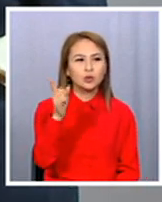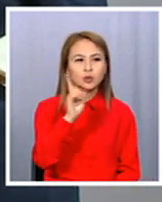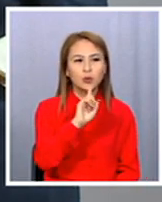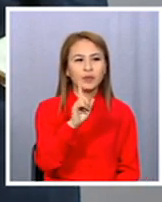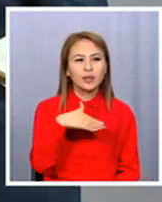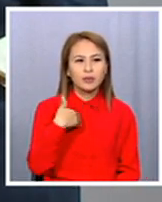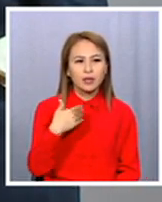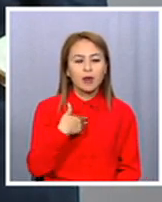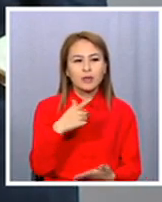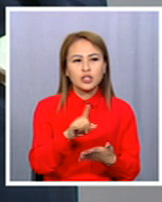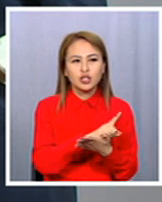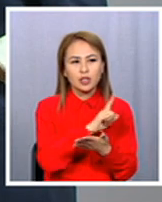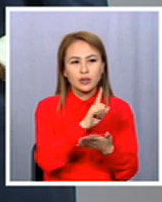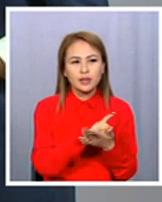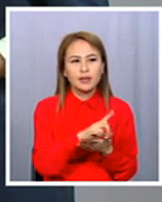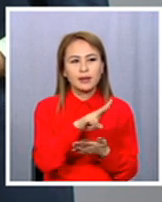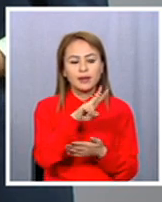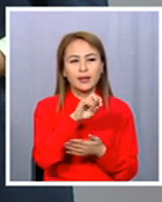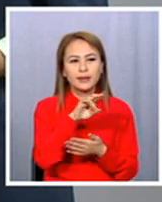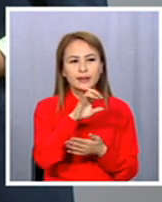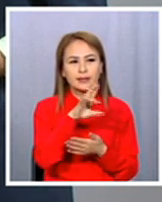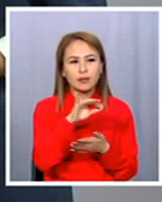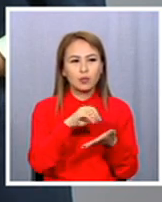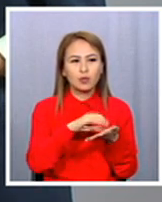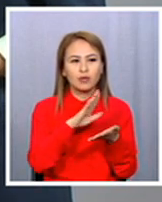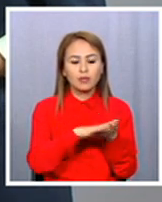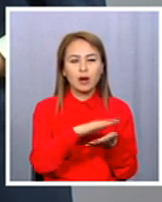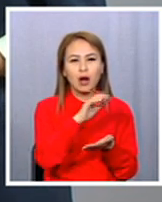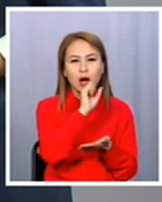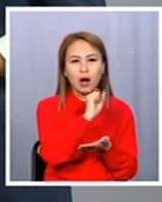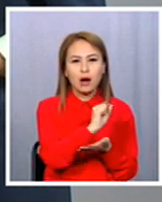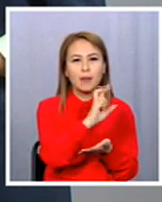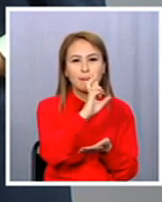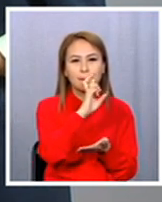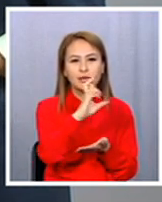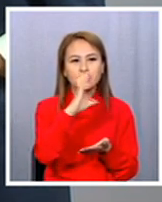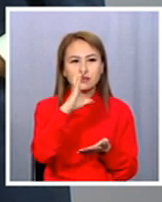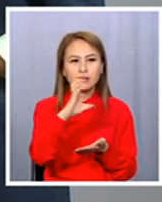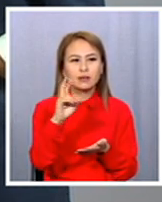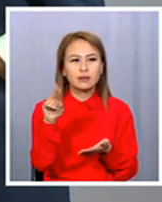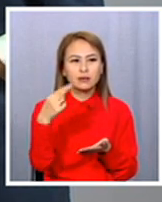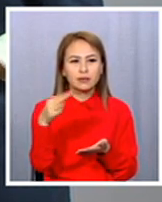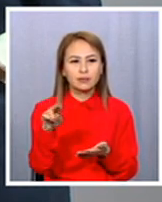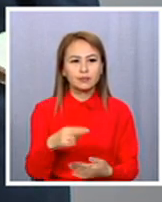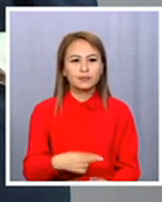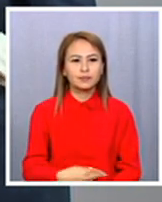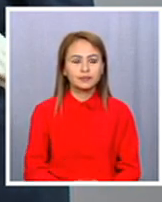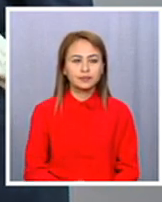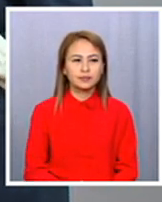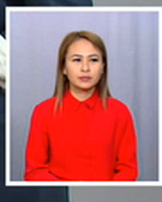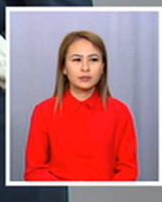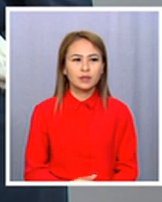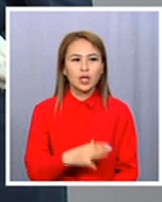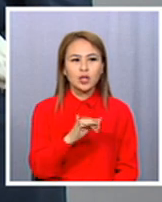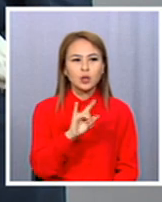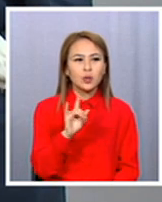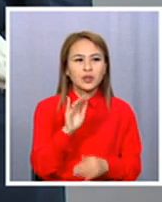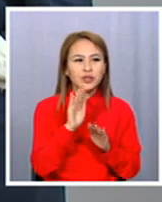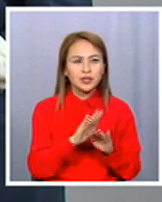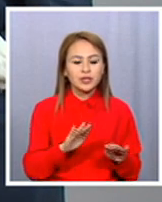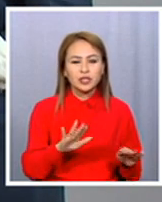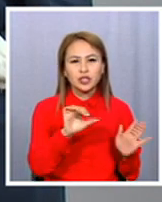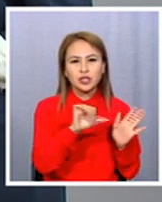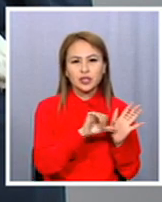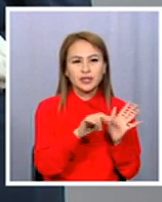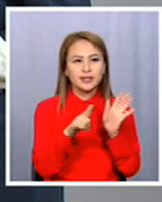что витамины обозначаются латинскими буквами А, Б, С, Д. И что детям